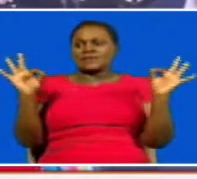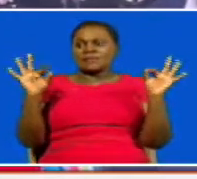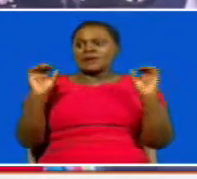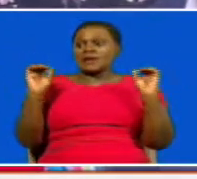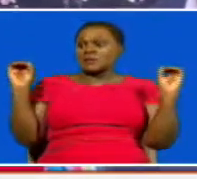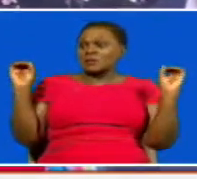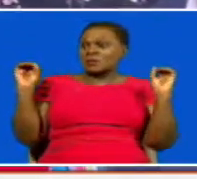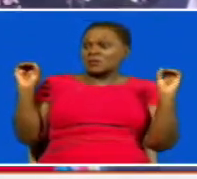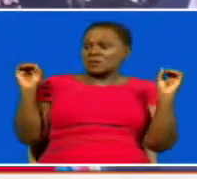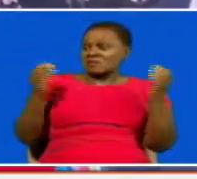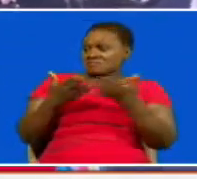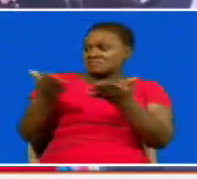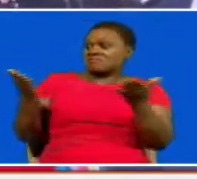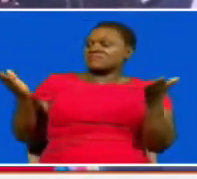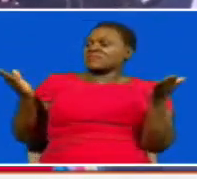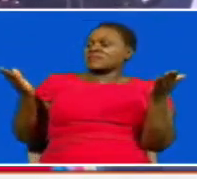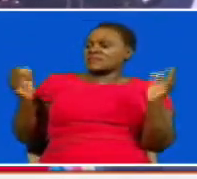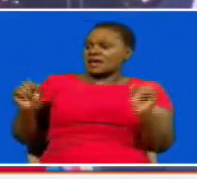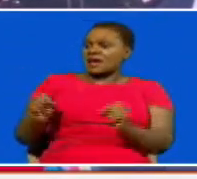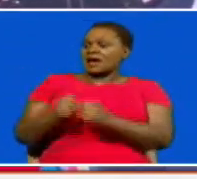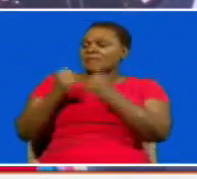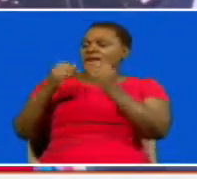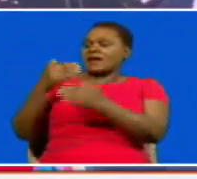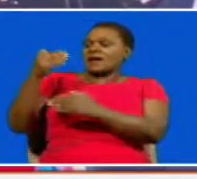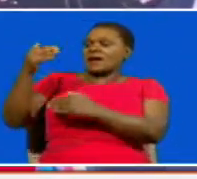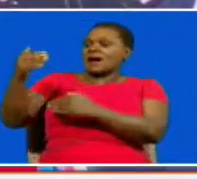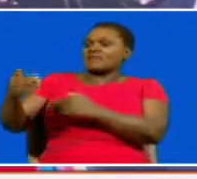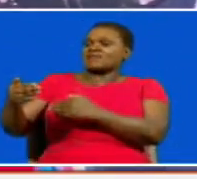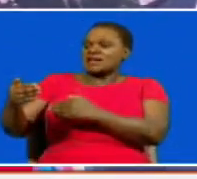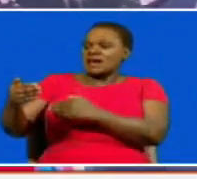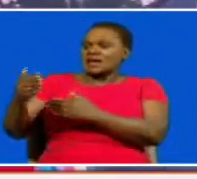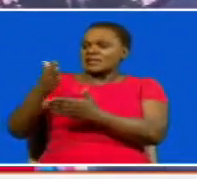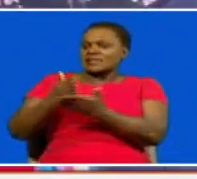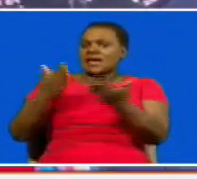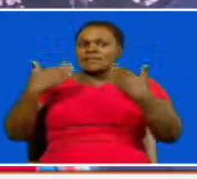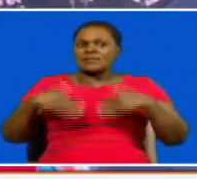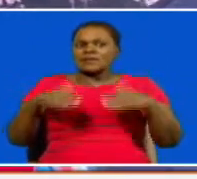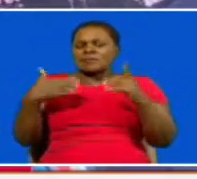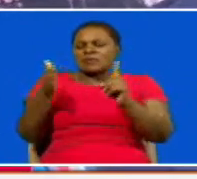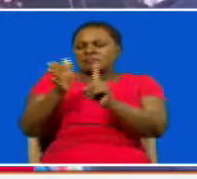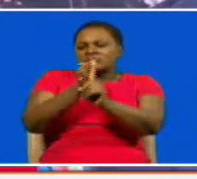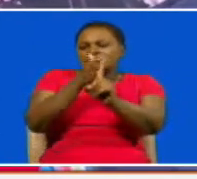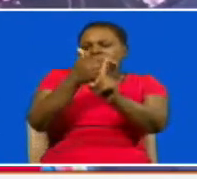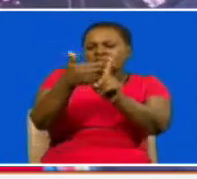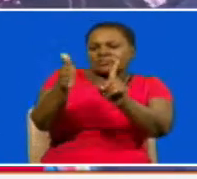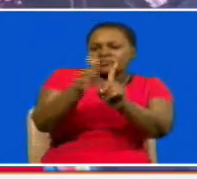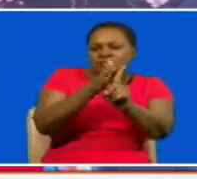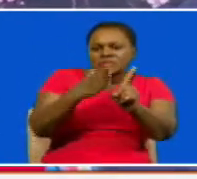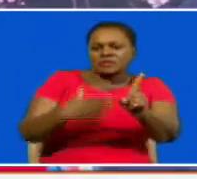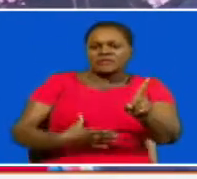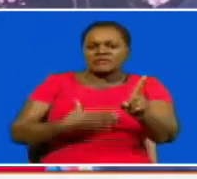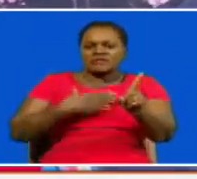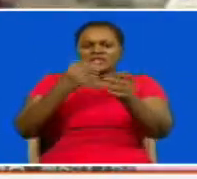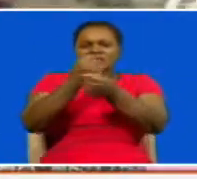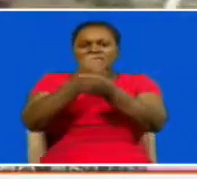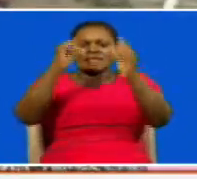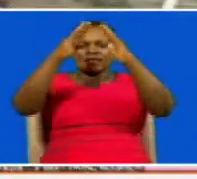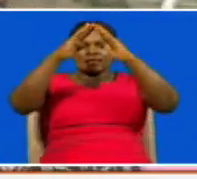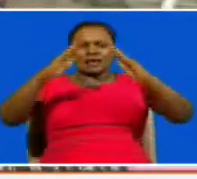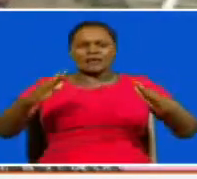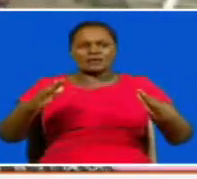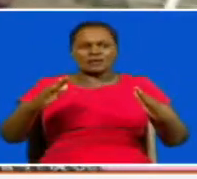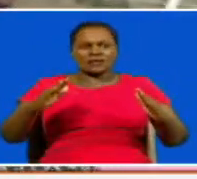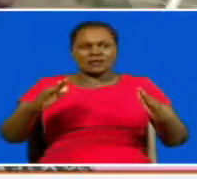moves. These are moves that are coming immediately after some people have been enticed to visit the state house. Any